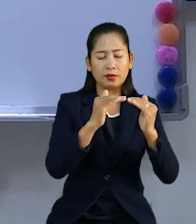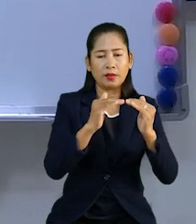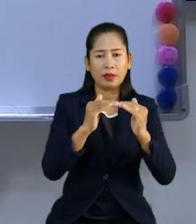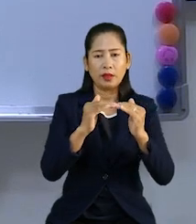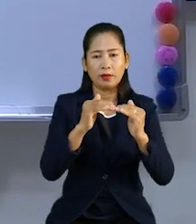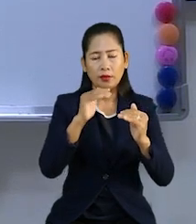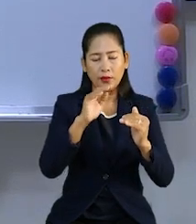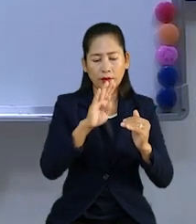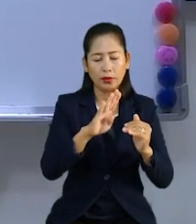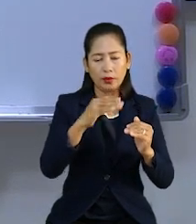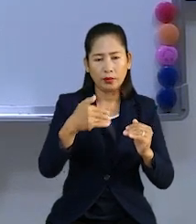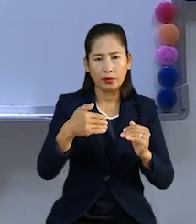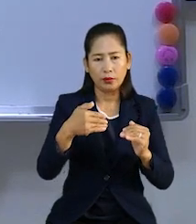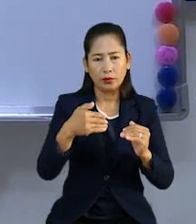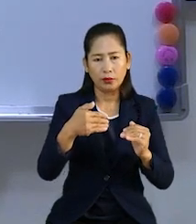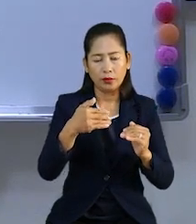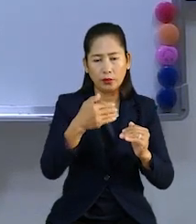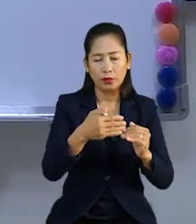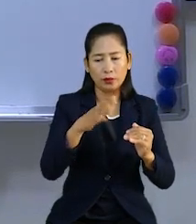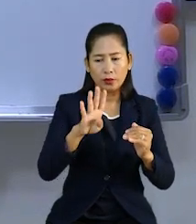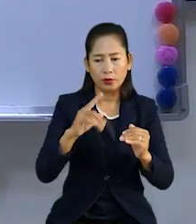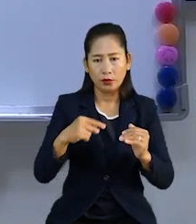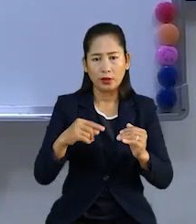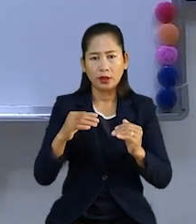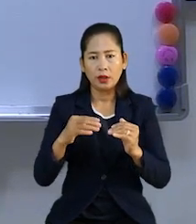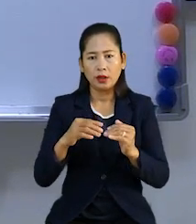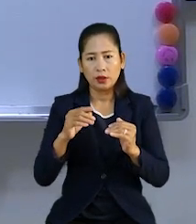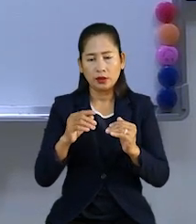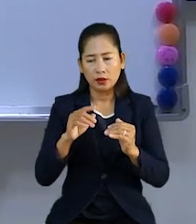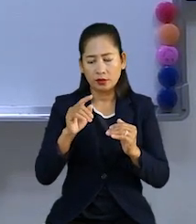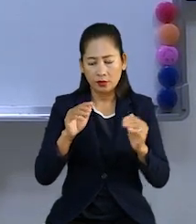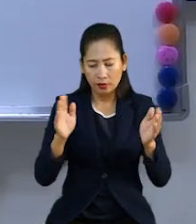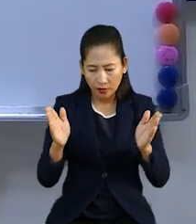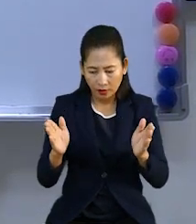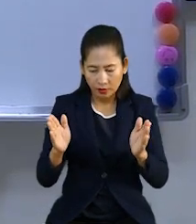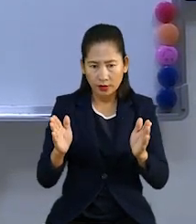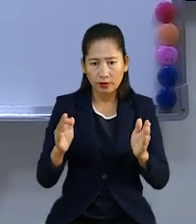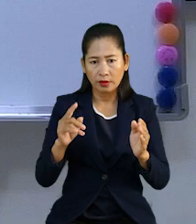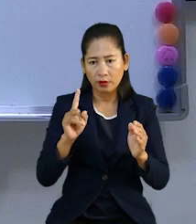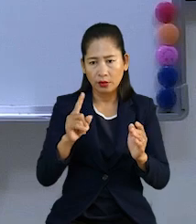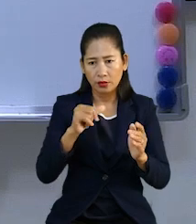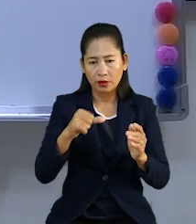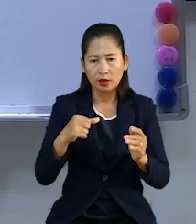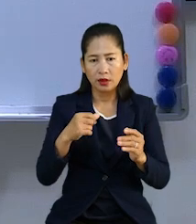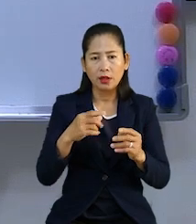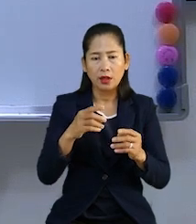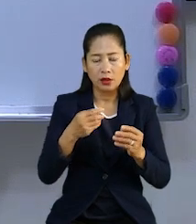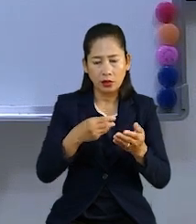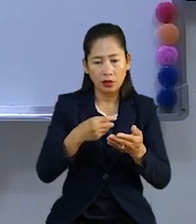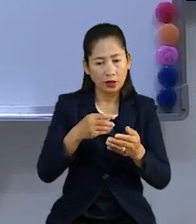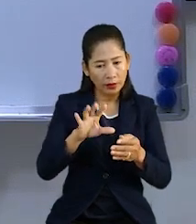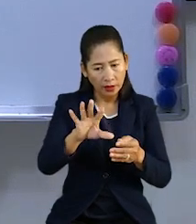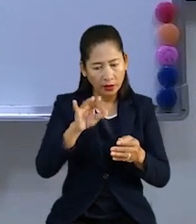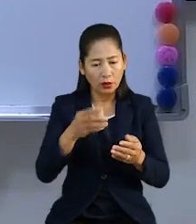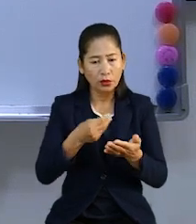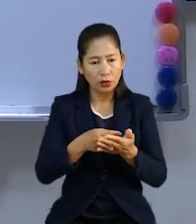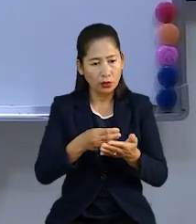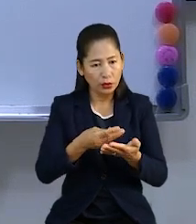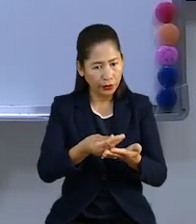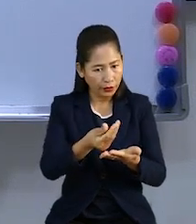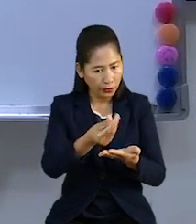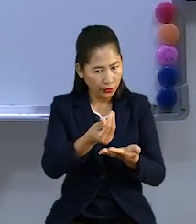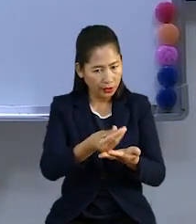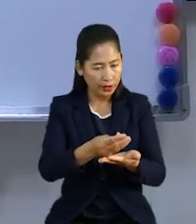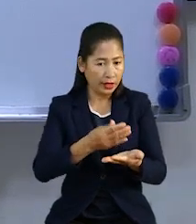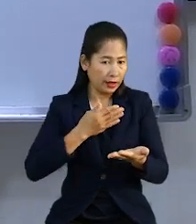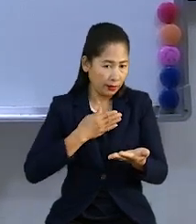đang buồn mớn buồn tuột chân này tầng ăn đấy cứ mà đang mùi mùi sẹt đối chứ này đập bay rồi prạ ập bao giờ trời phơi được mình